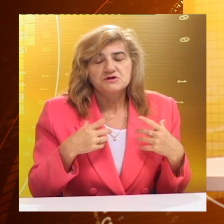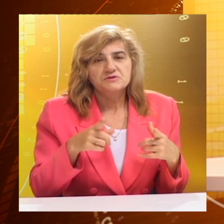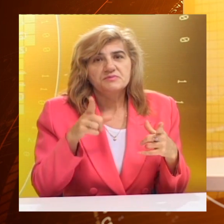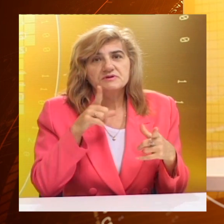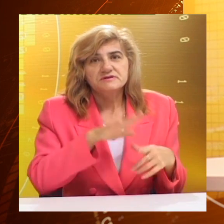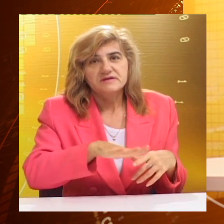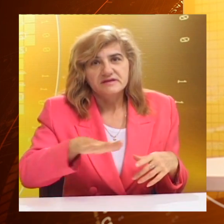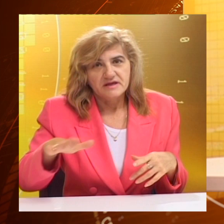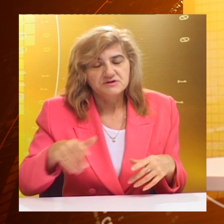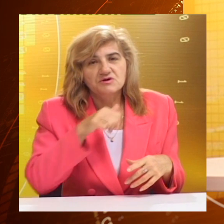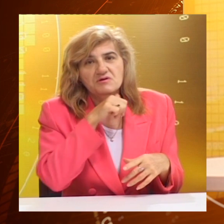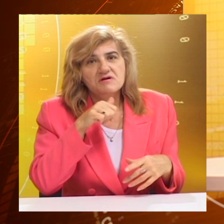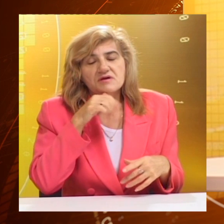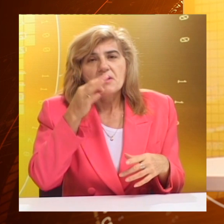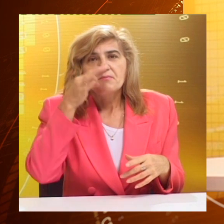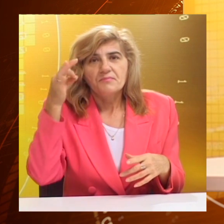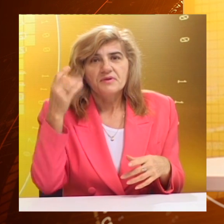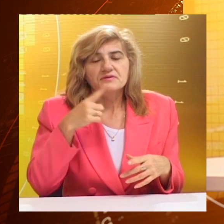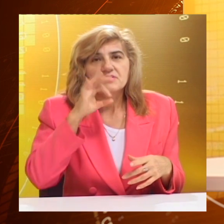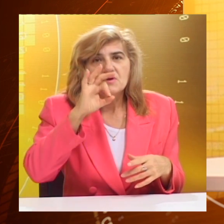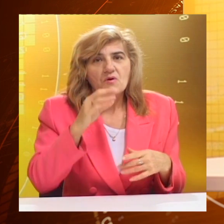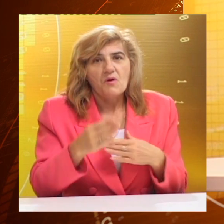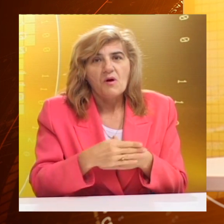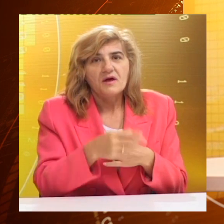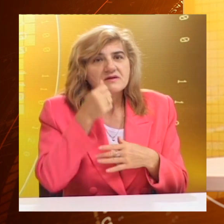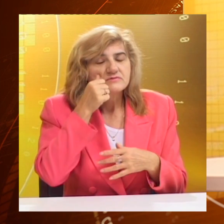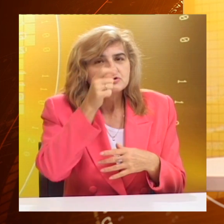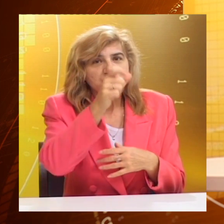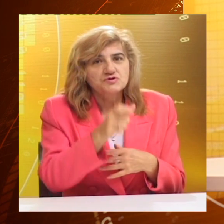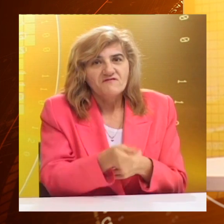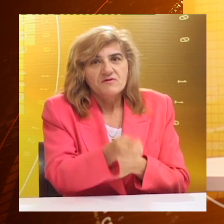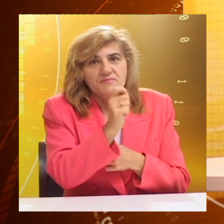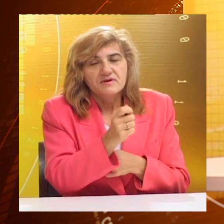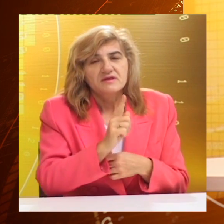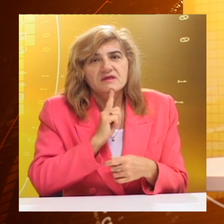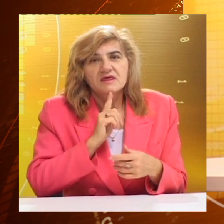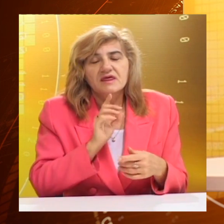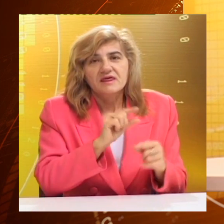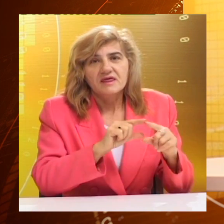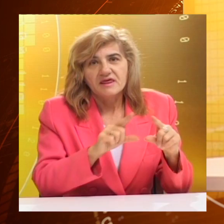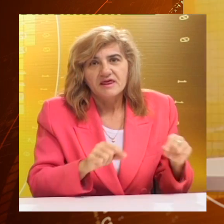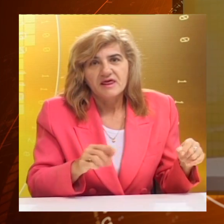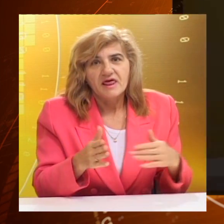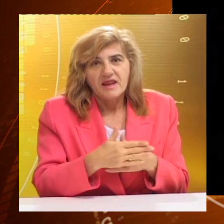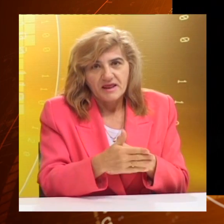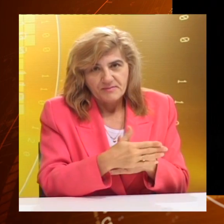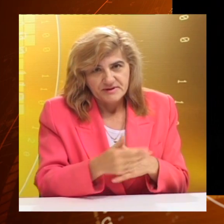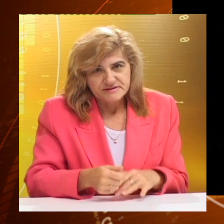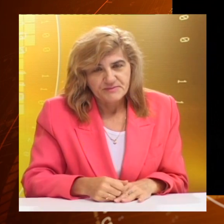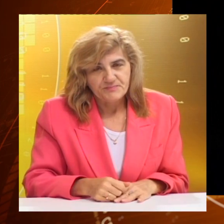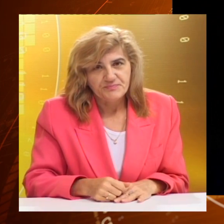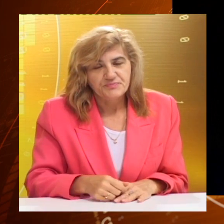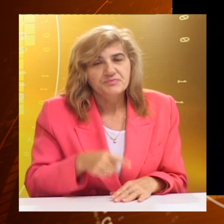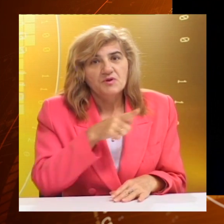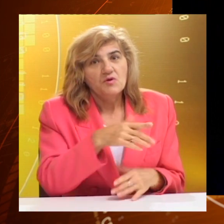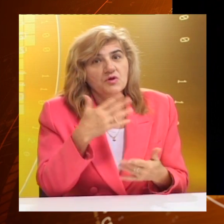je predstava bajka o ribaru i ribici Jevgenija Ibragimova u izvođenju Gradskog pozorišta iz Podgorice. Predstava